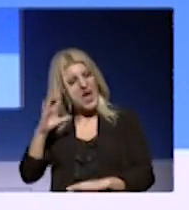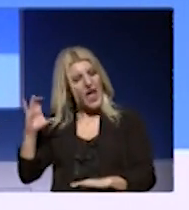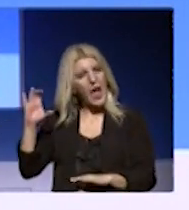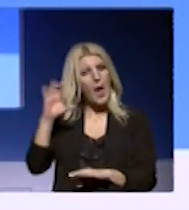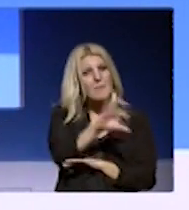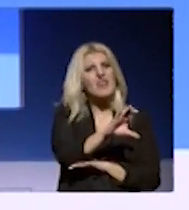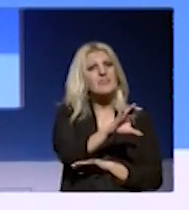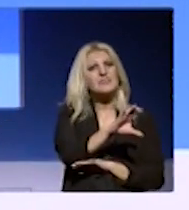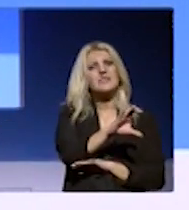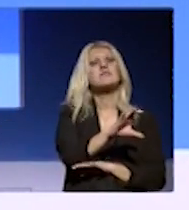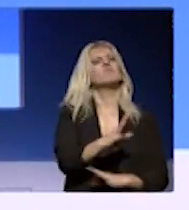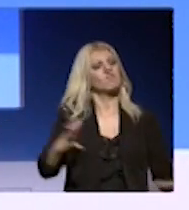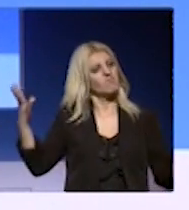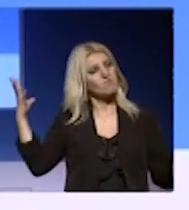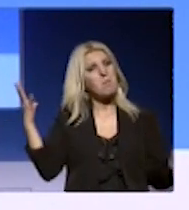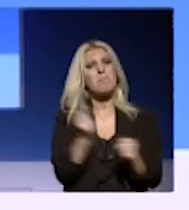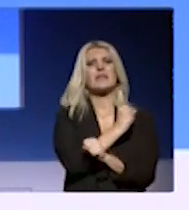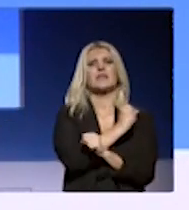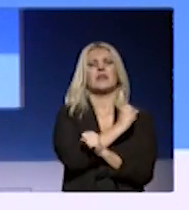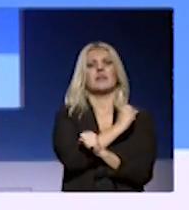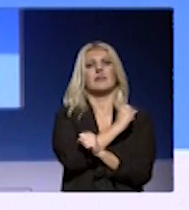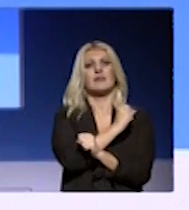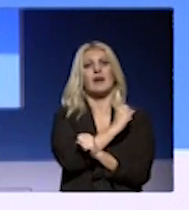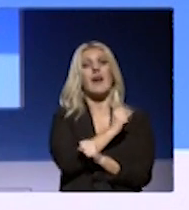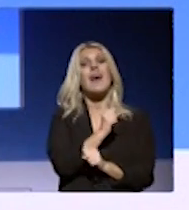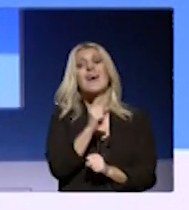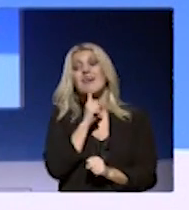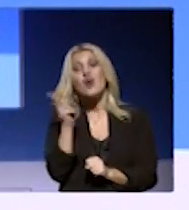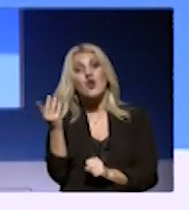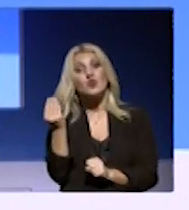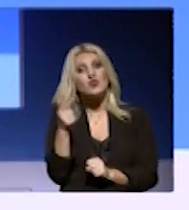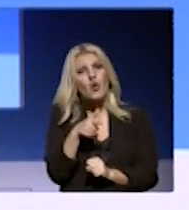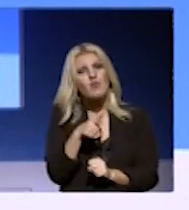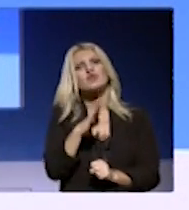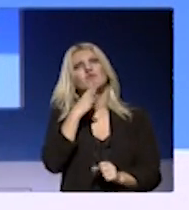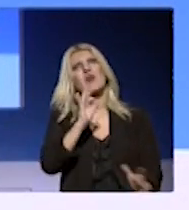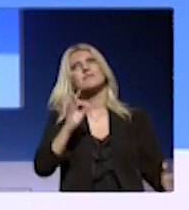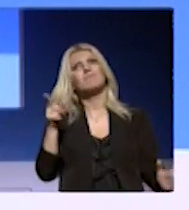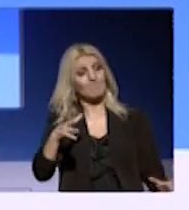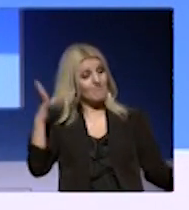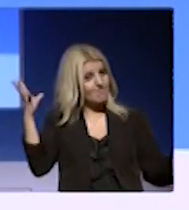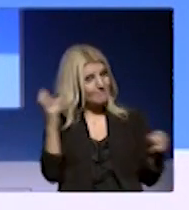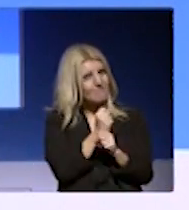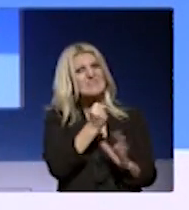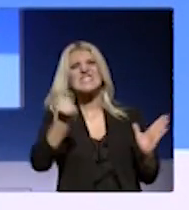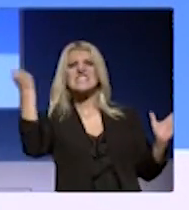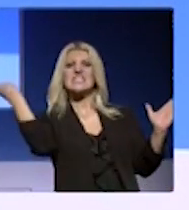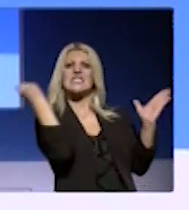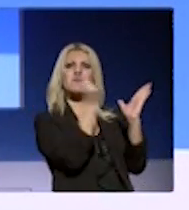πέτυχε. Και το έργο του σημάδεψε ανεξίτηλα την οικονομική